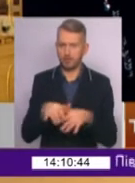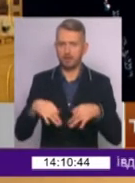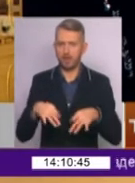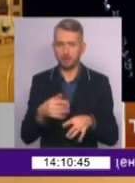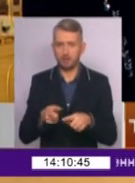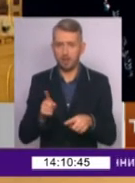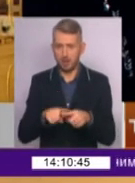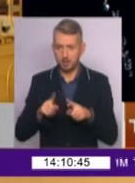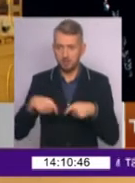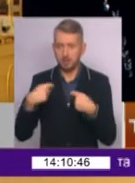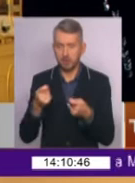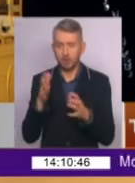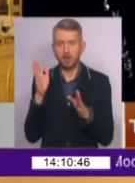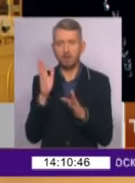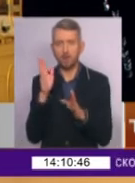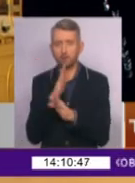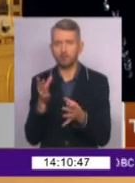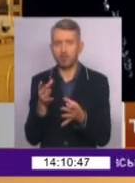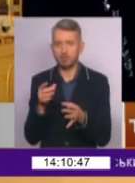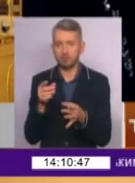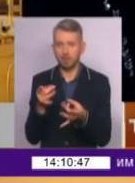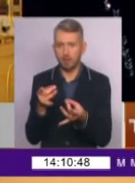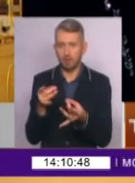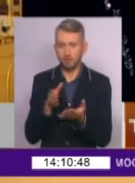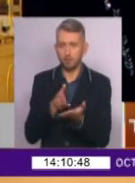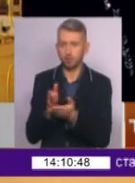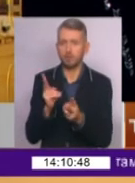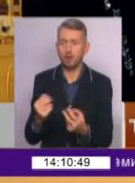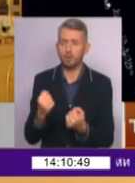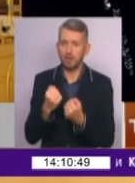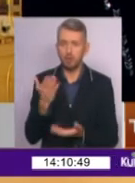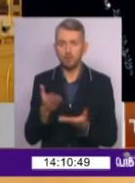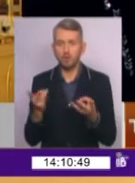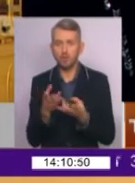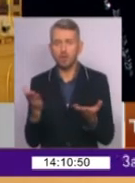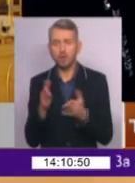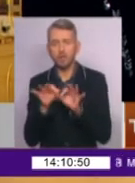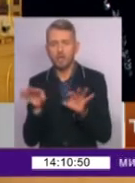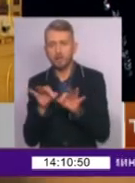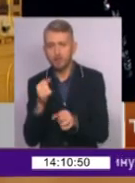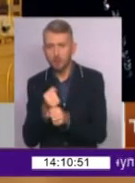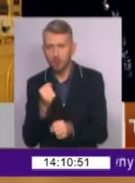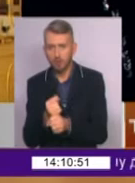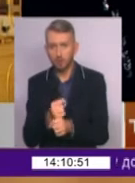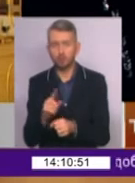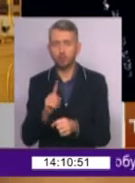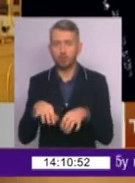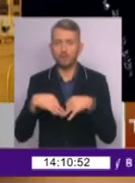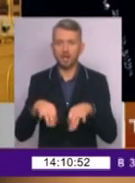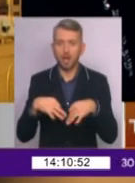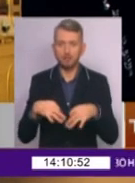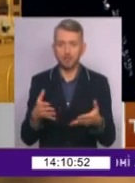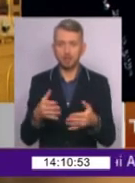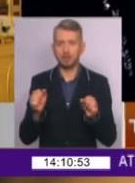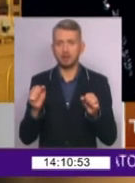это же передается воздушно-капельным путем, как же уберечь? Может, нужно какую-то разъяснительную работу, что в транспорте